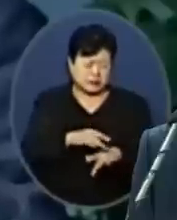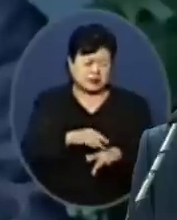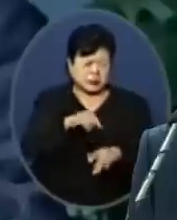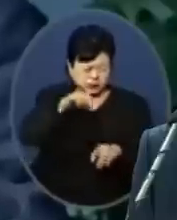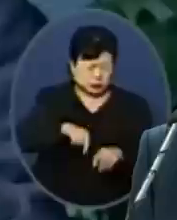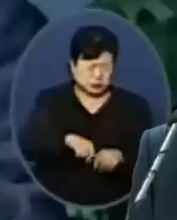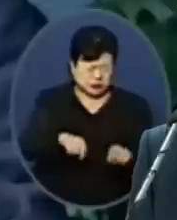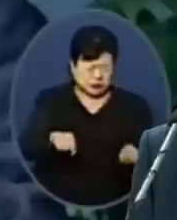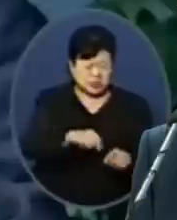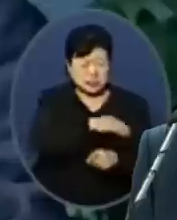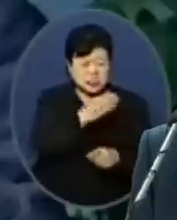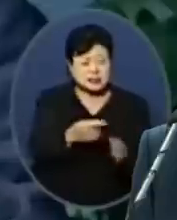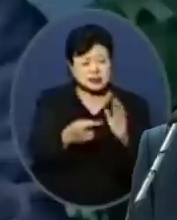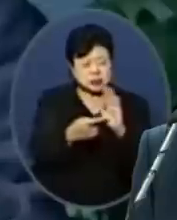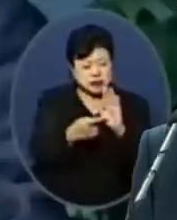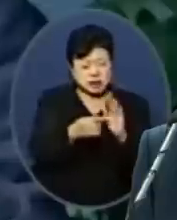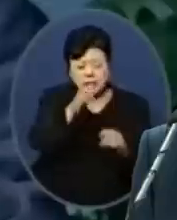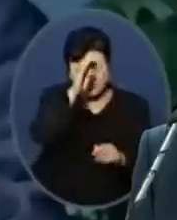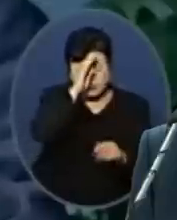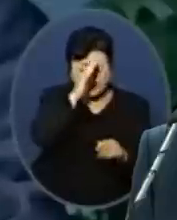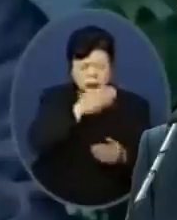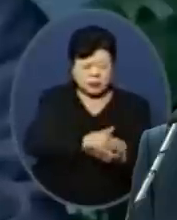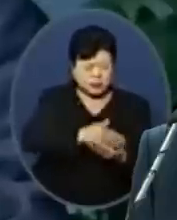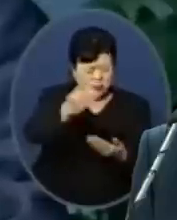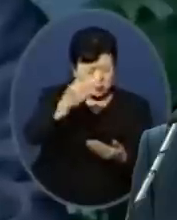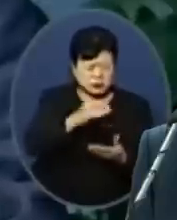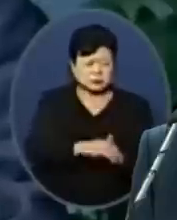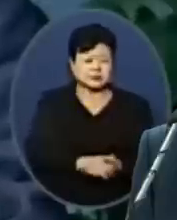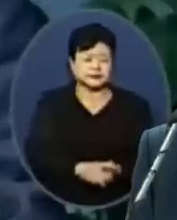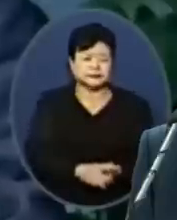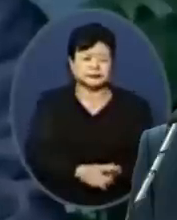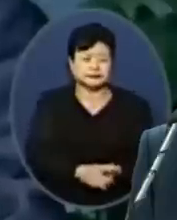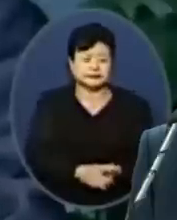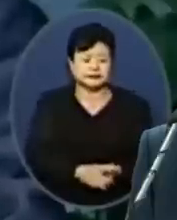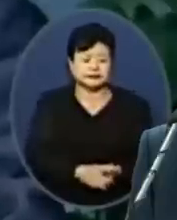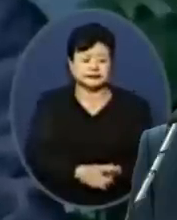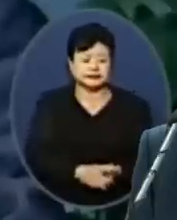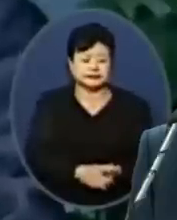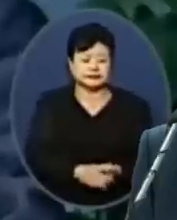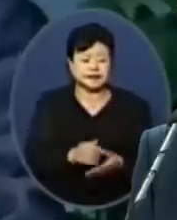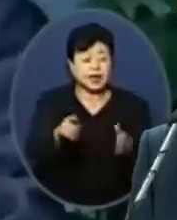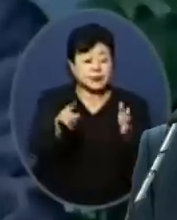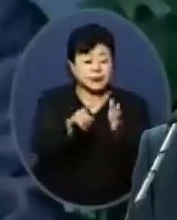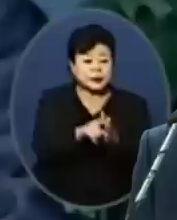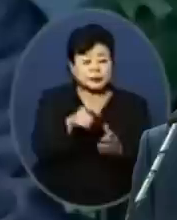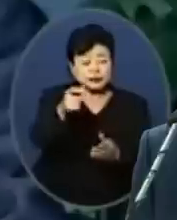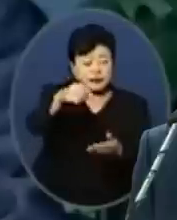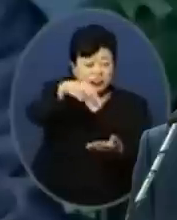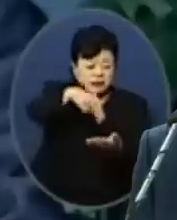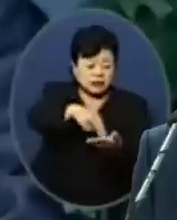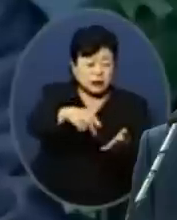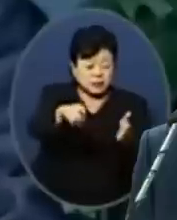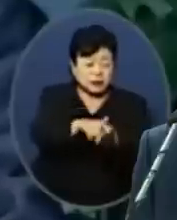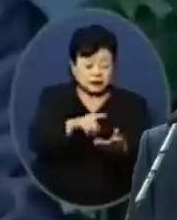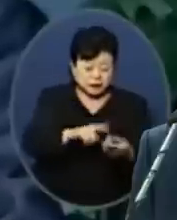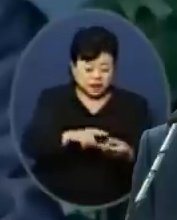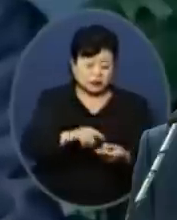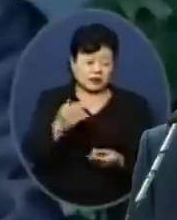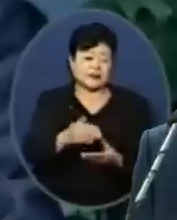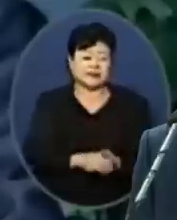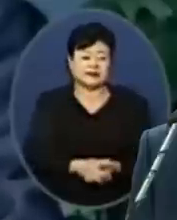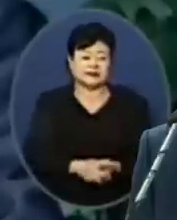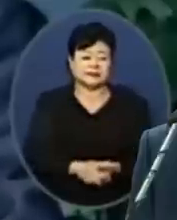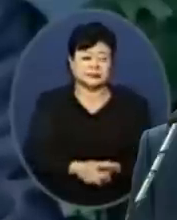쪼개는 능력으로 병을 쫓아내 주는 것입니다. 이 믿음에 굳세게 세면 믿은 대로 되는 것입니다.